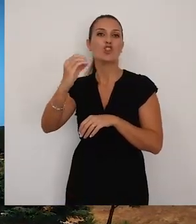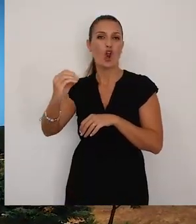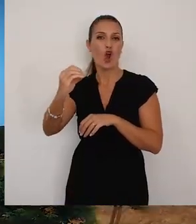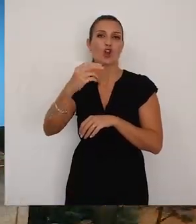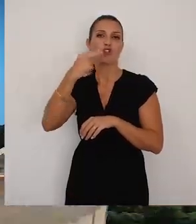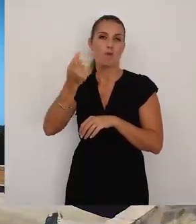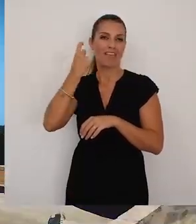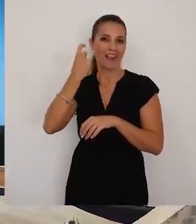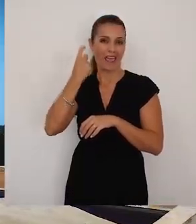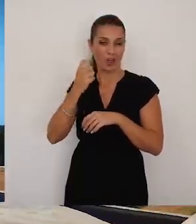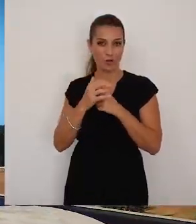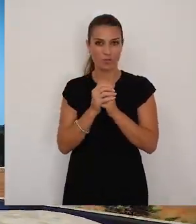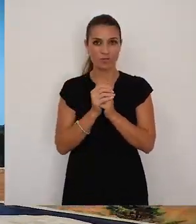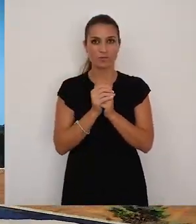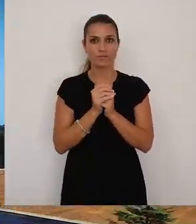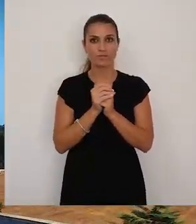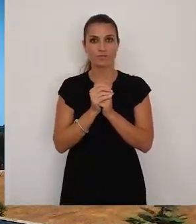idro.